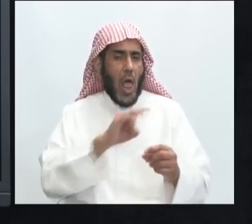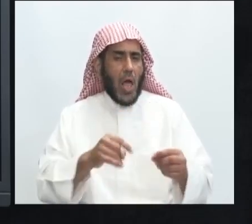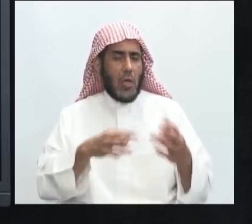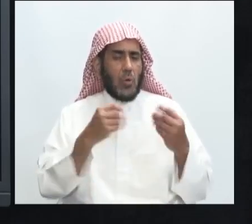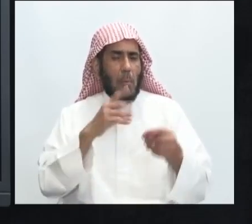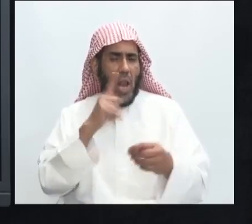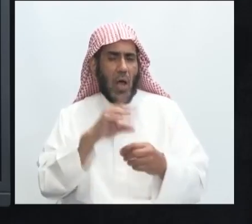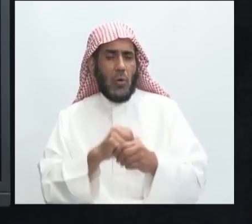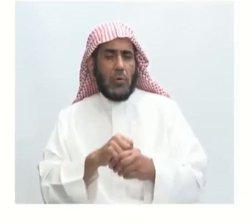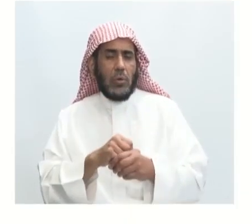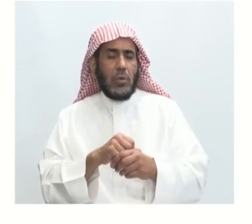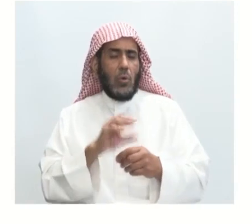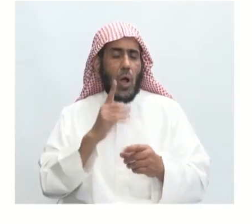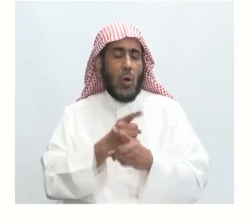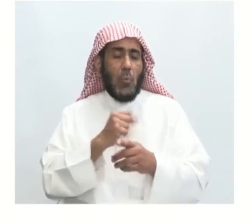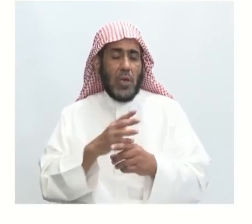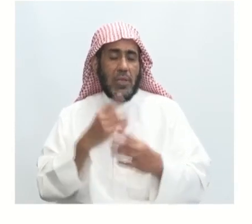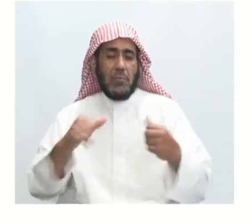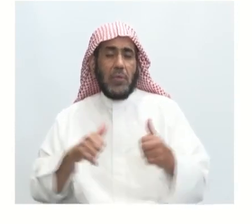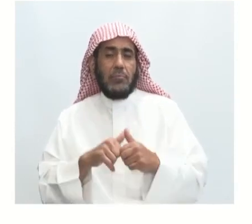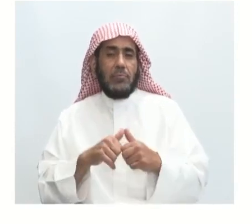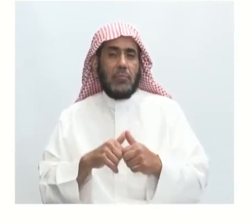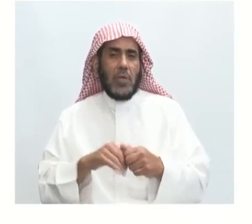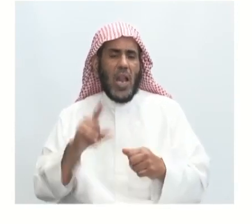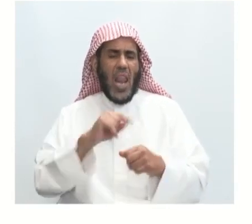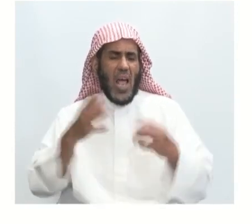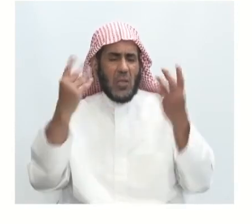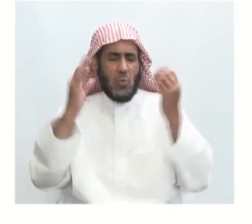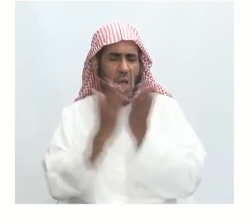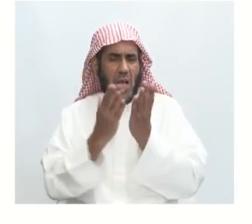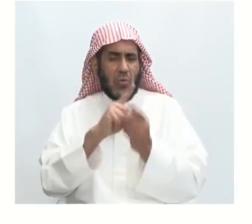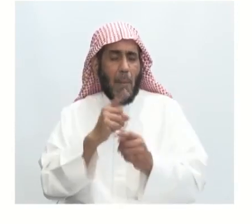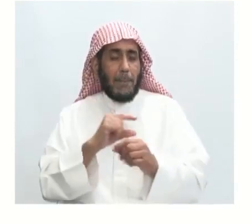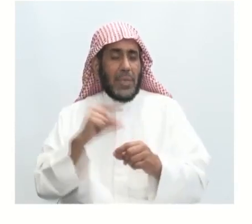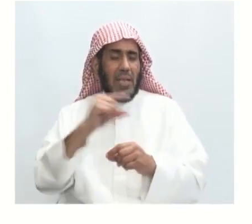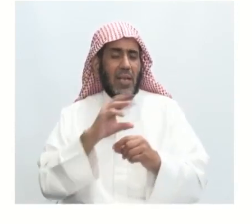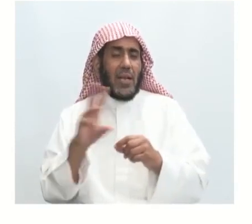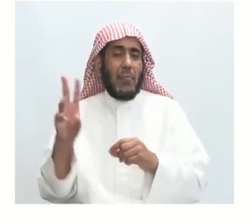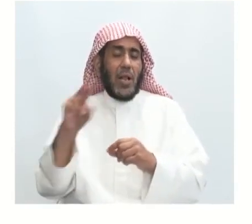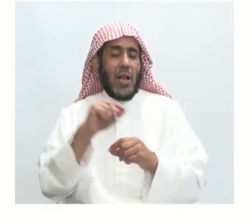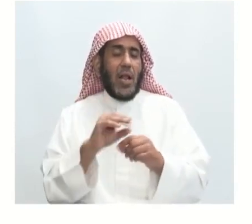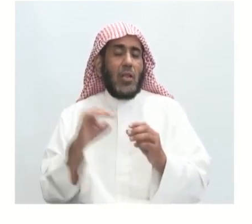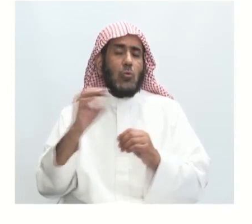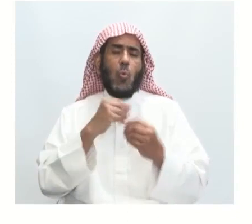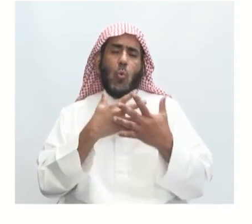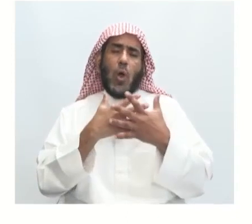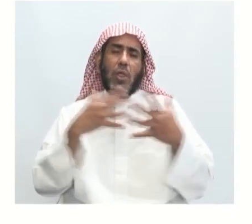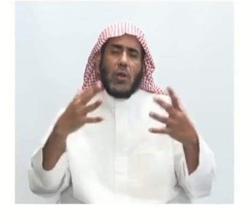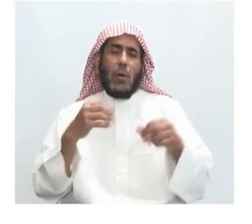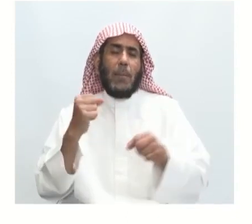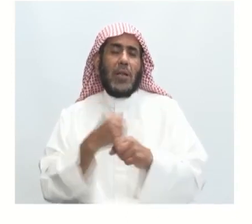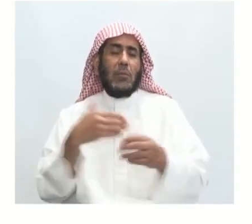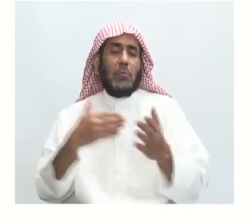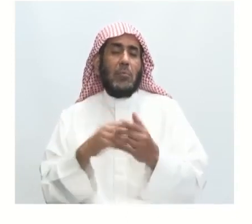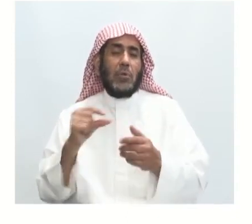بالا لقولي وقولي المعلم للتلميذ لا تذاكر دروسك بدليل ان امثال هذه الجمل كثيرا ما